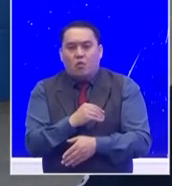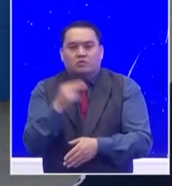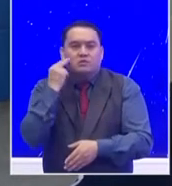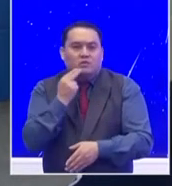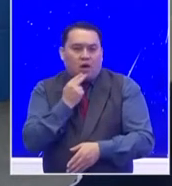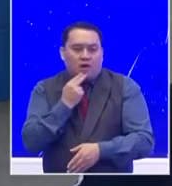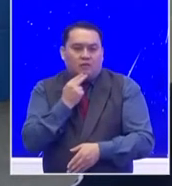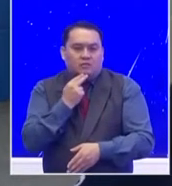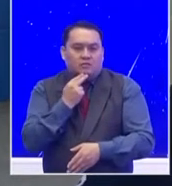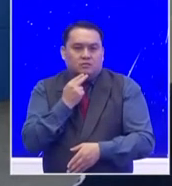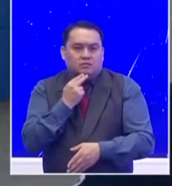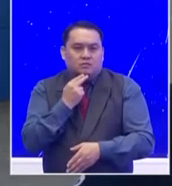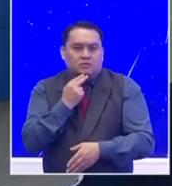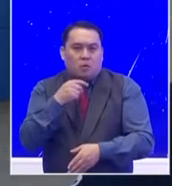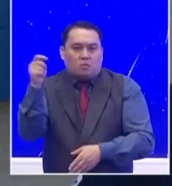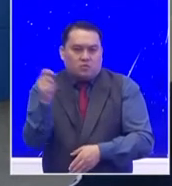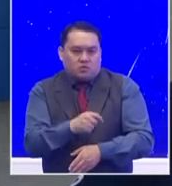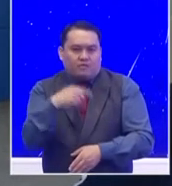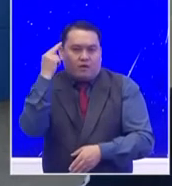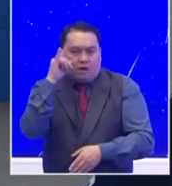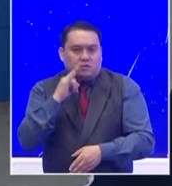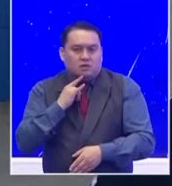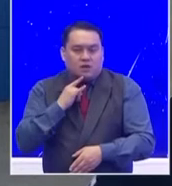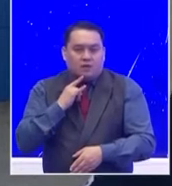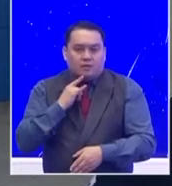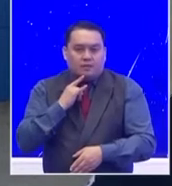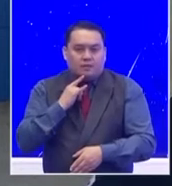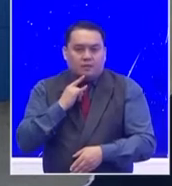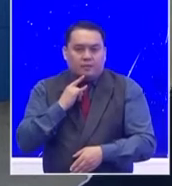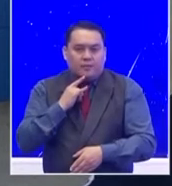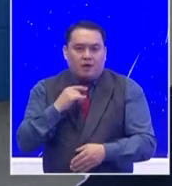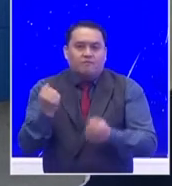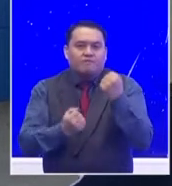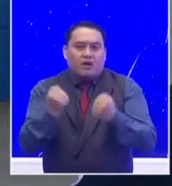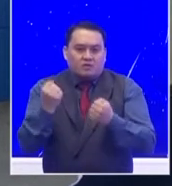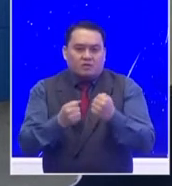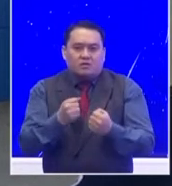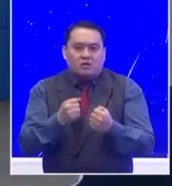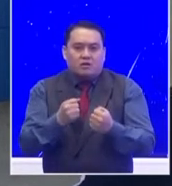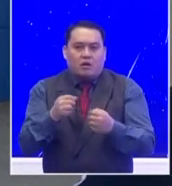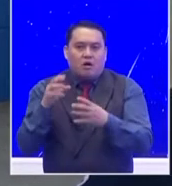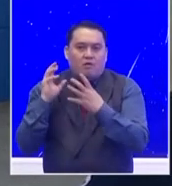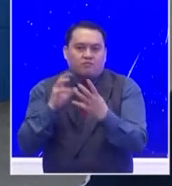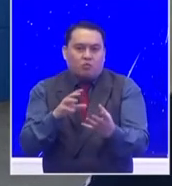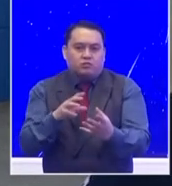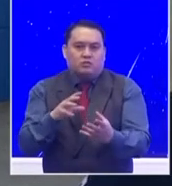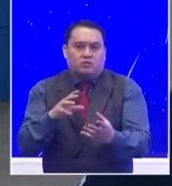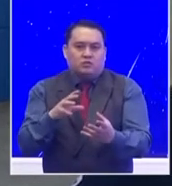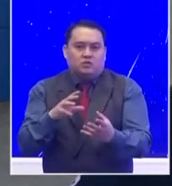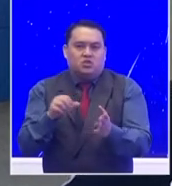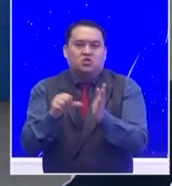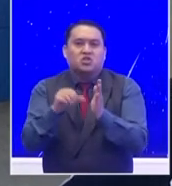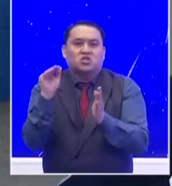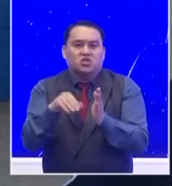Китая въезд в Казахстан пассажиров и водителей пассажирского автобуса составляет